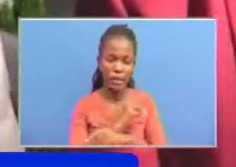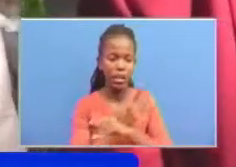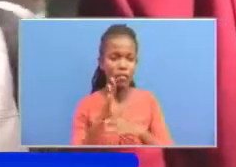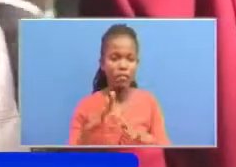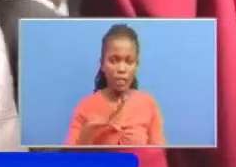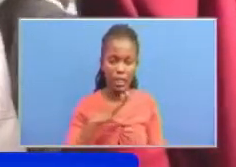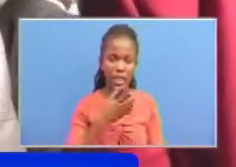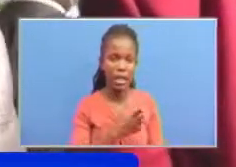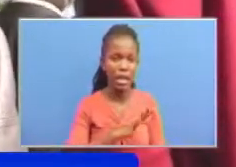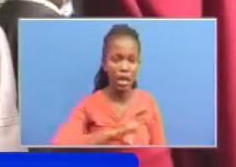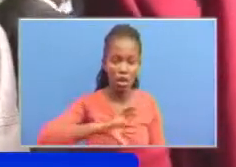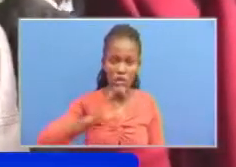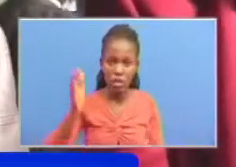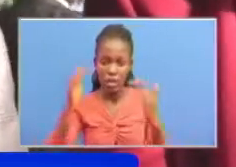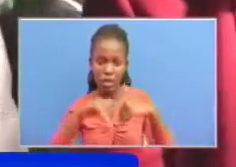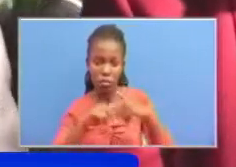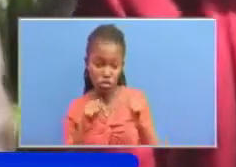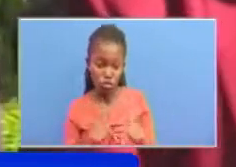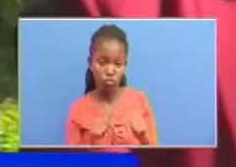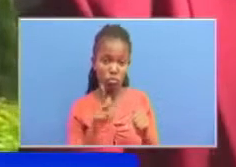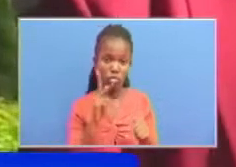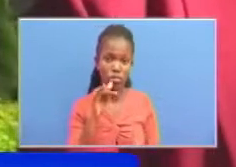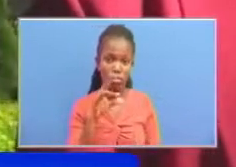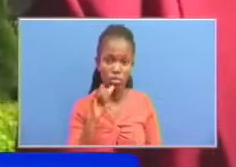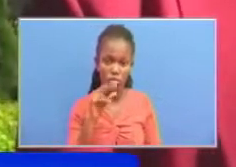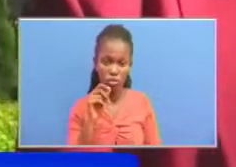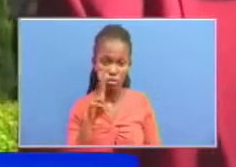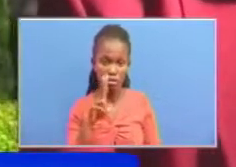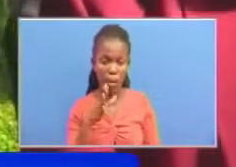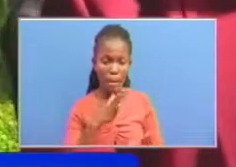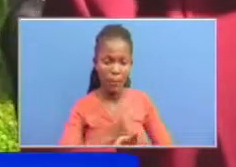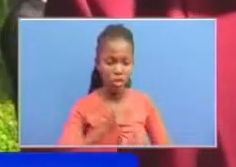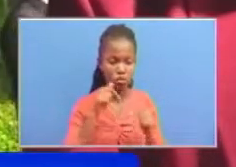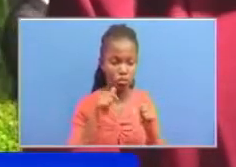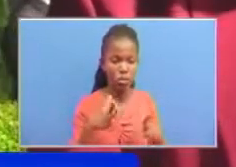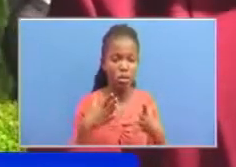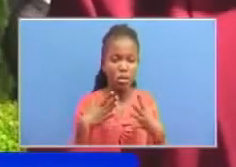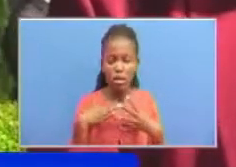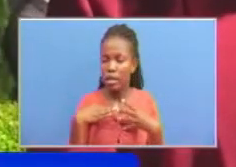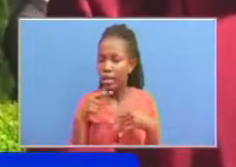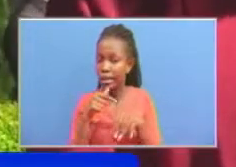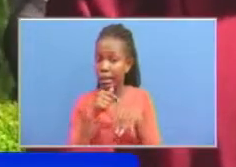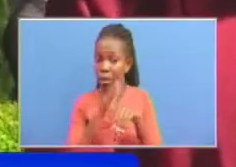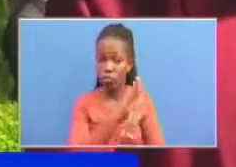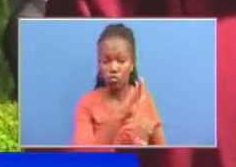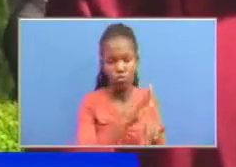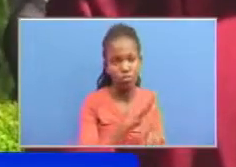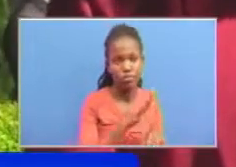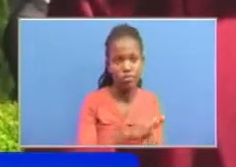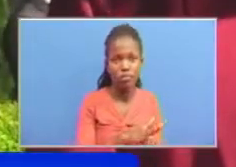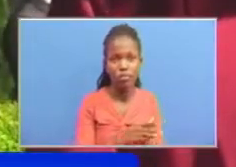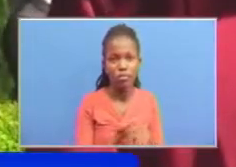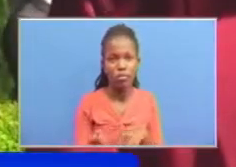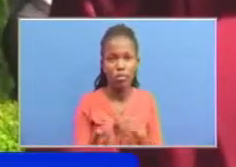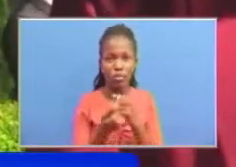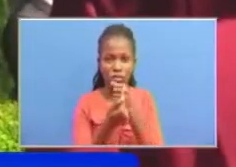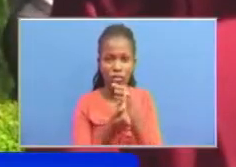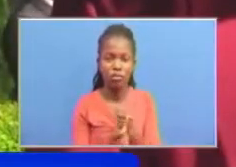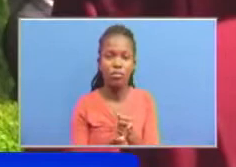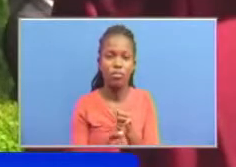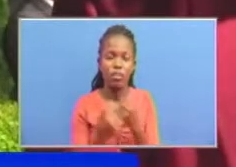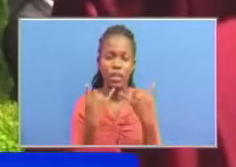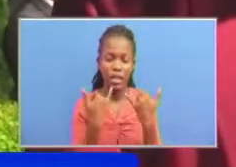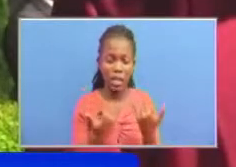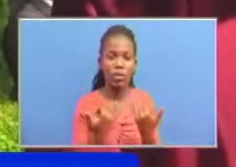mbunge ni ya Kitui mwadhena o mwumbi ni tuwa vitu kithia budget itu kwa hivindela ya ilite mwe wa dhanda tu na